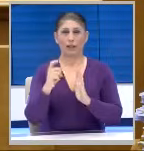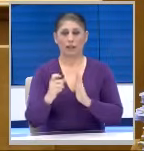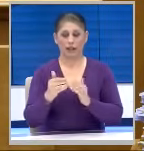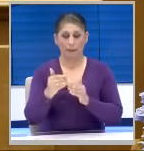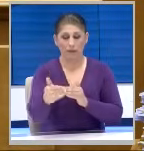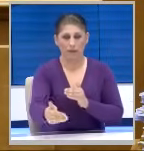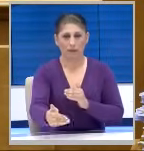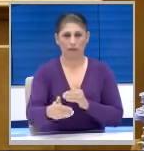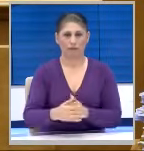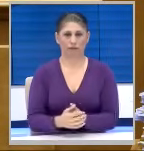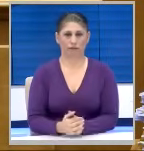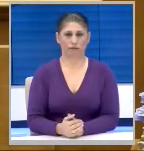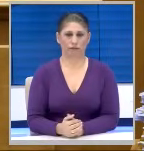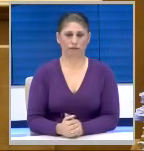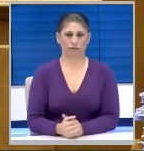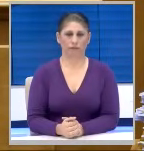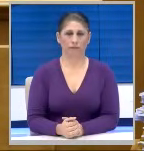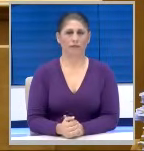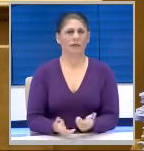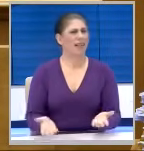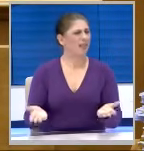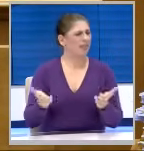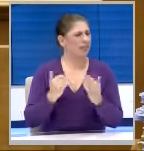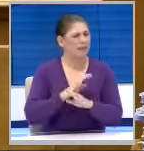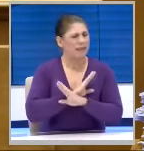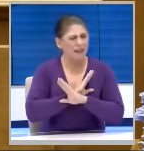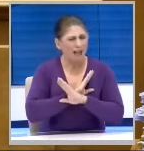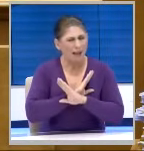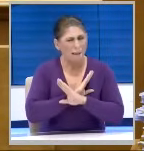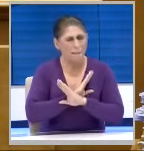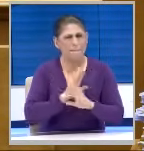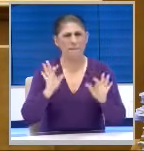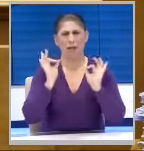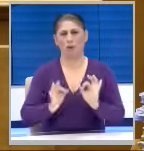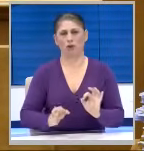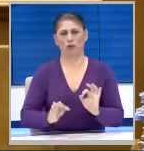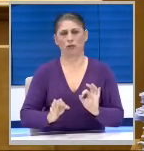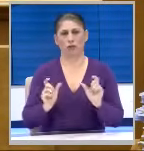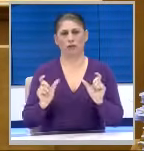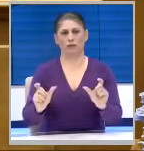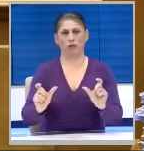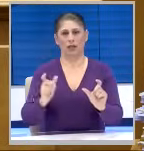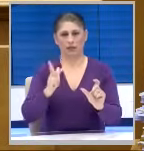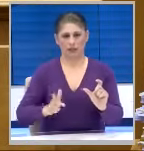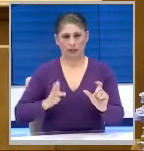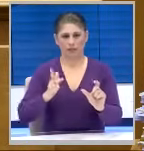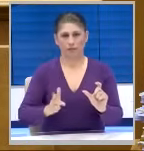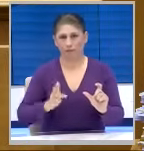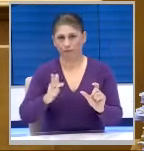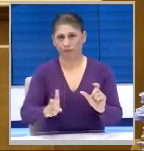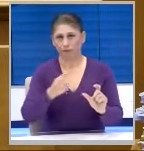και μετά δεν υπήρχε καμία απολύτως ασφάλεια στο σιδηρόδρομο και το έχει